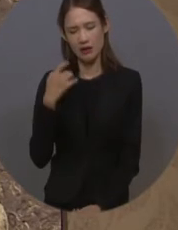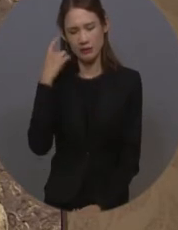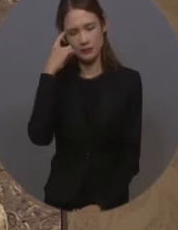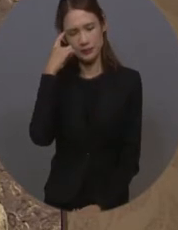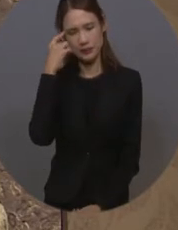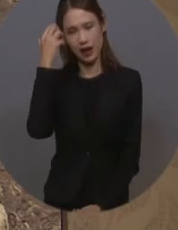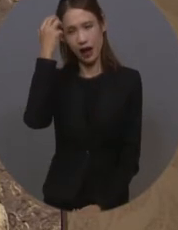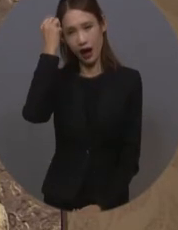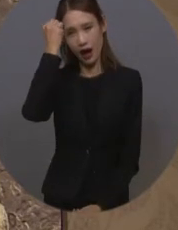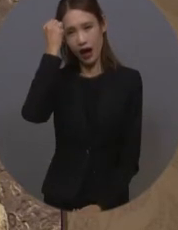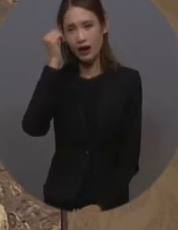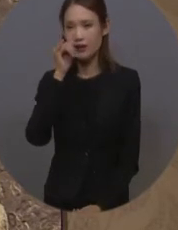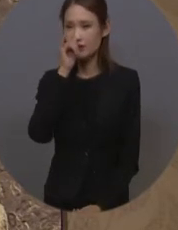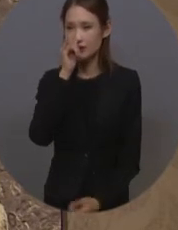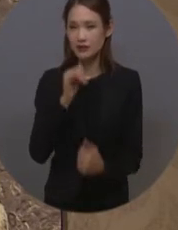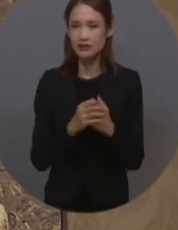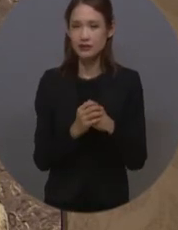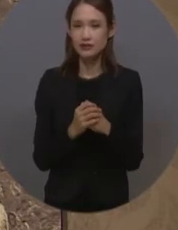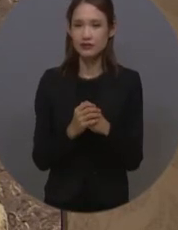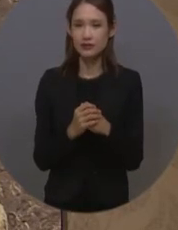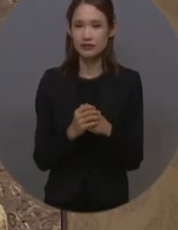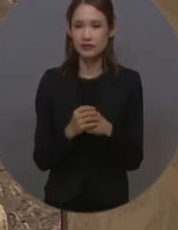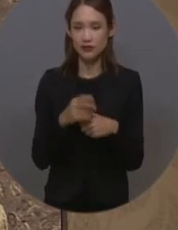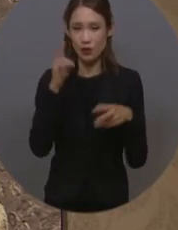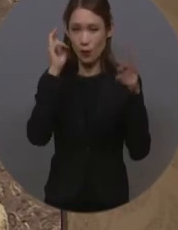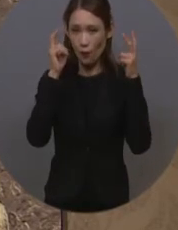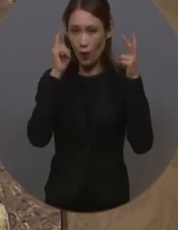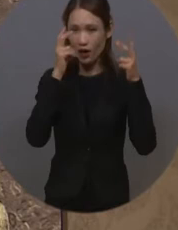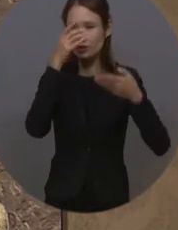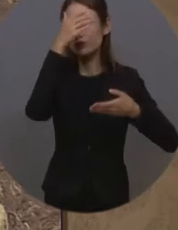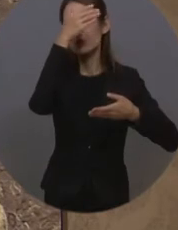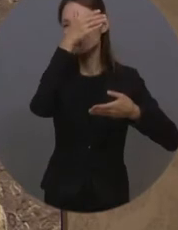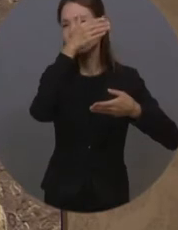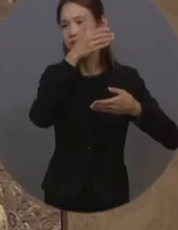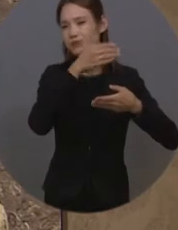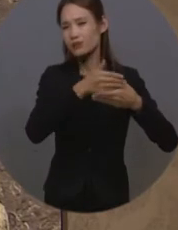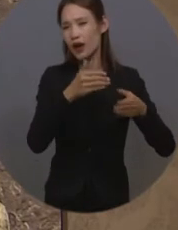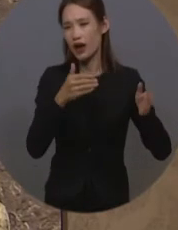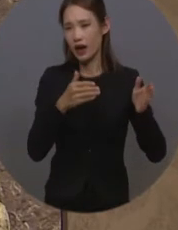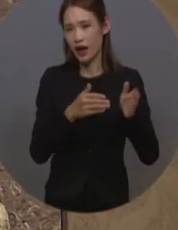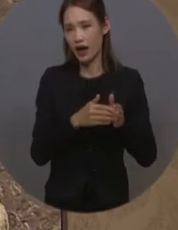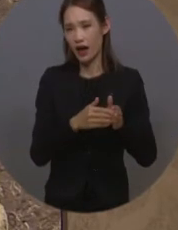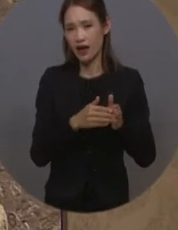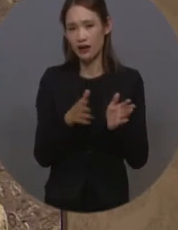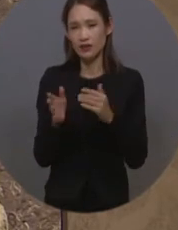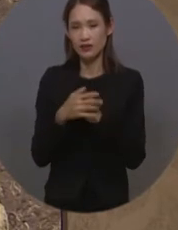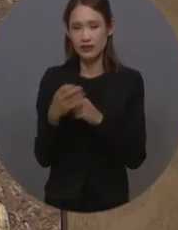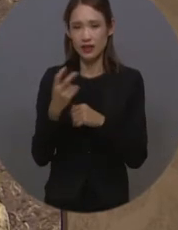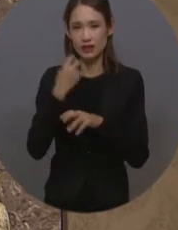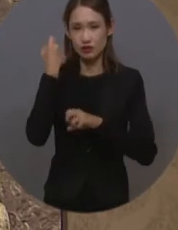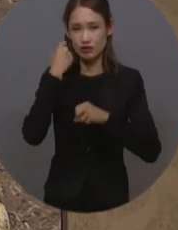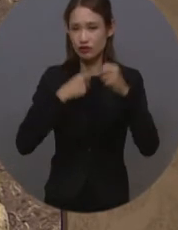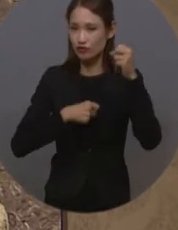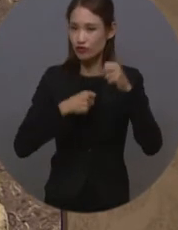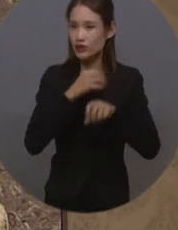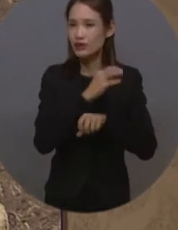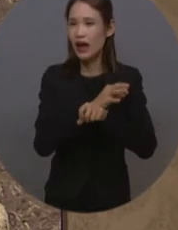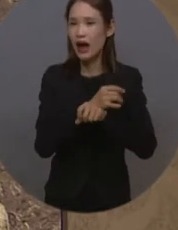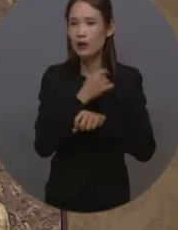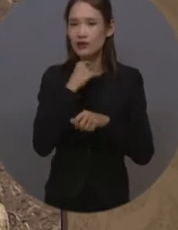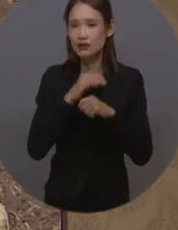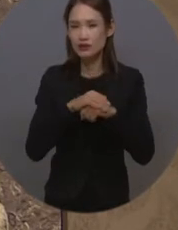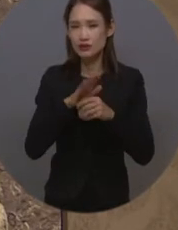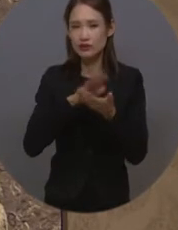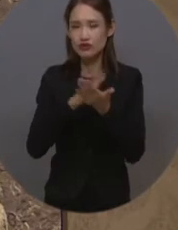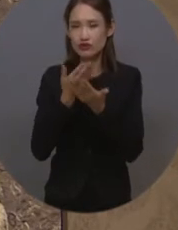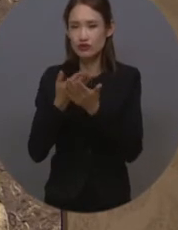늘 간직되어 있었고 특히 이제 회사가 문을 닫고 난 이후에 다시 구두를 사겠다. 또 구두를 또